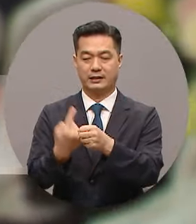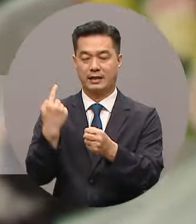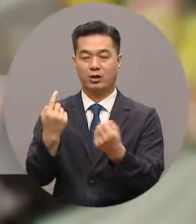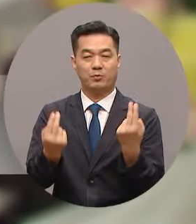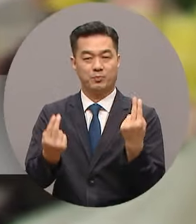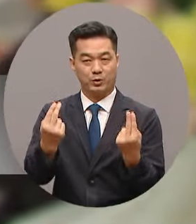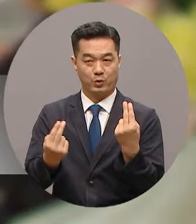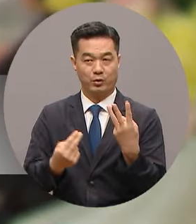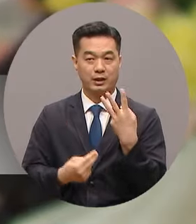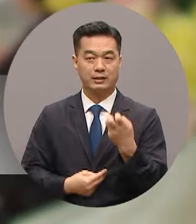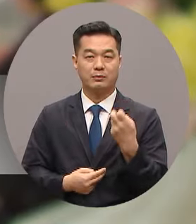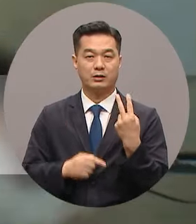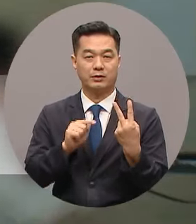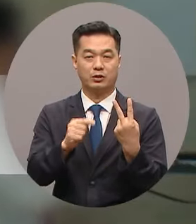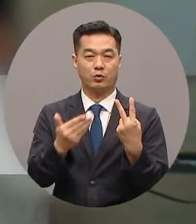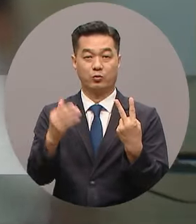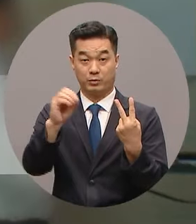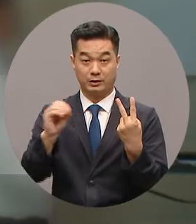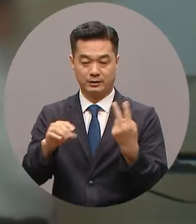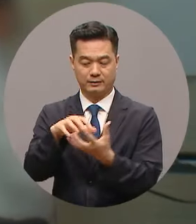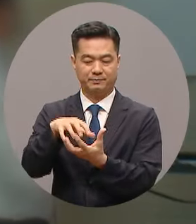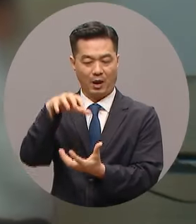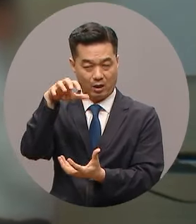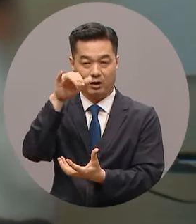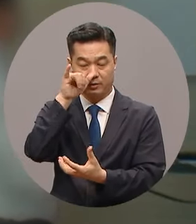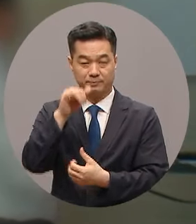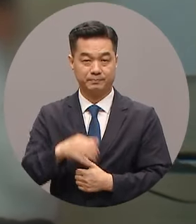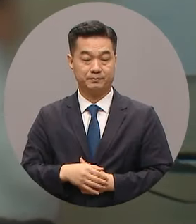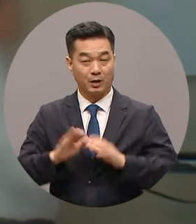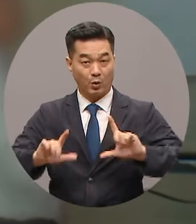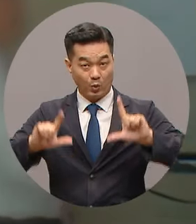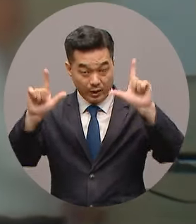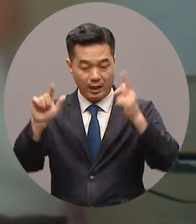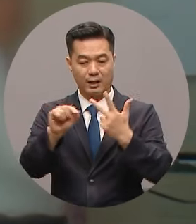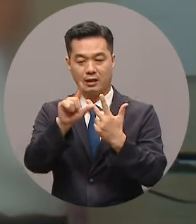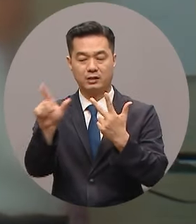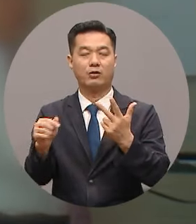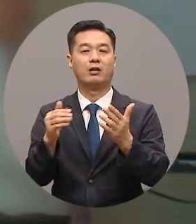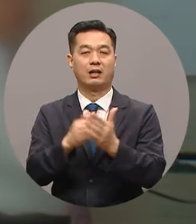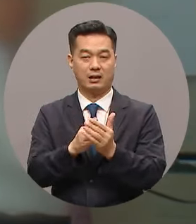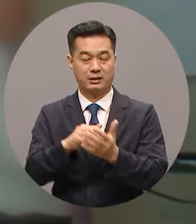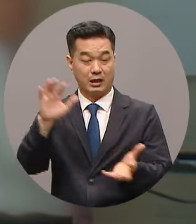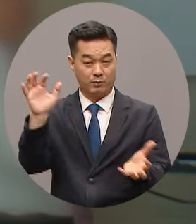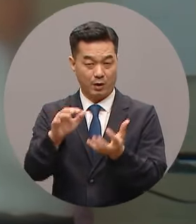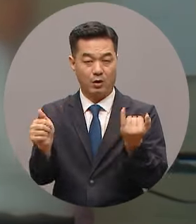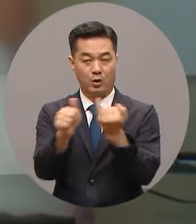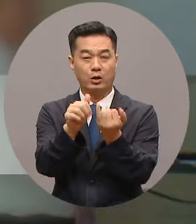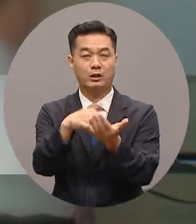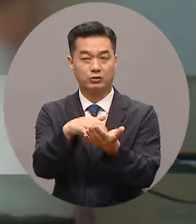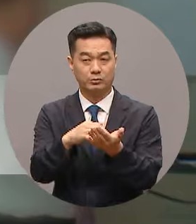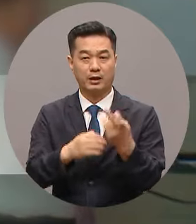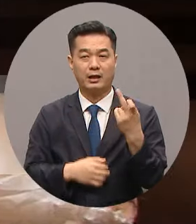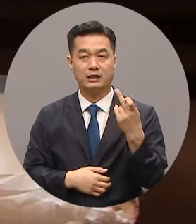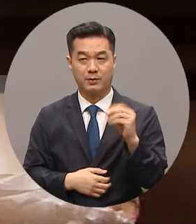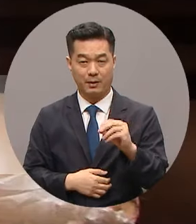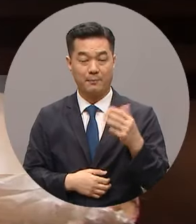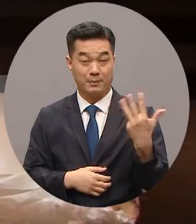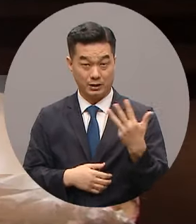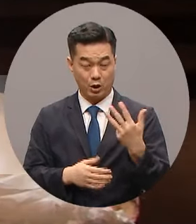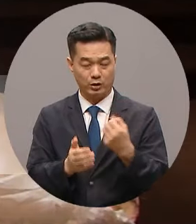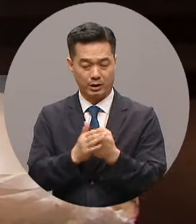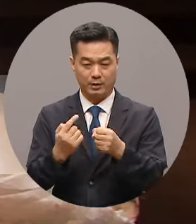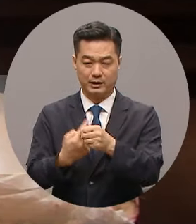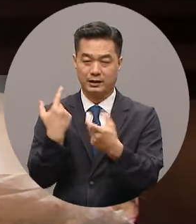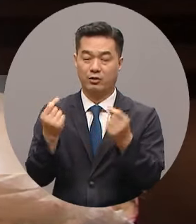비교해서 32.9% 늘었습니다 올해들어 7월까지 누적 혼인 건수는 12만 8,000 여건으로 지난해